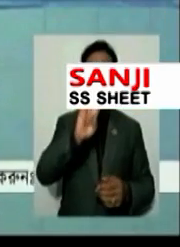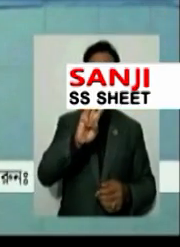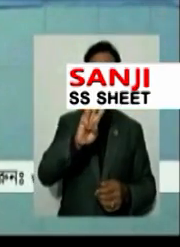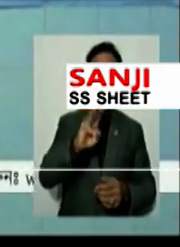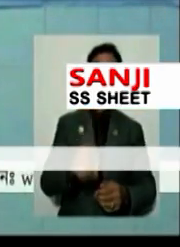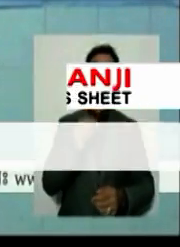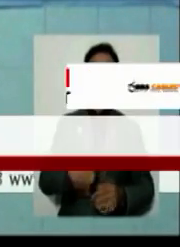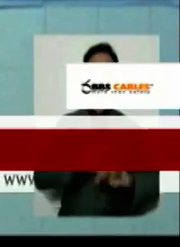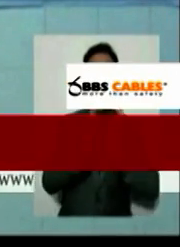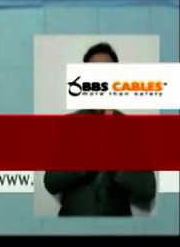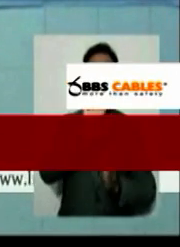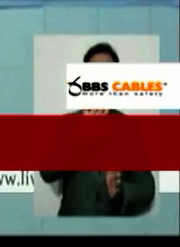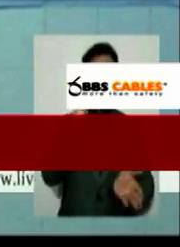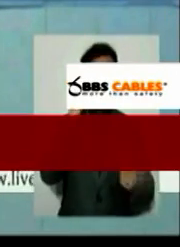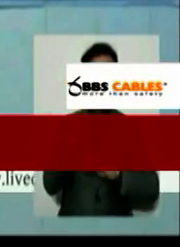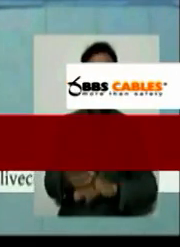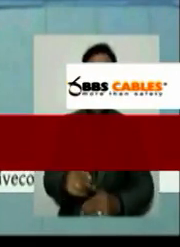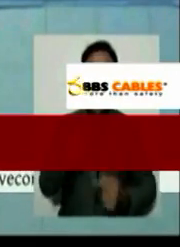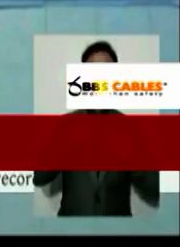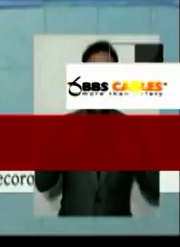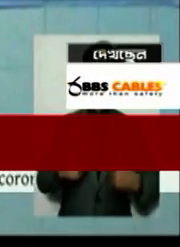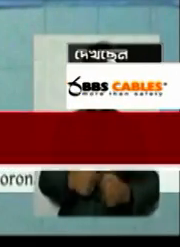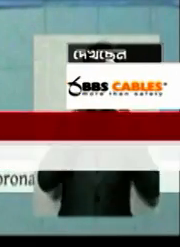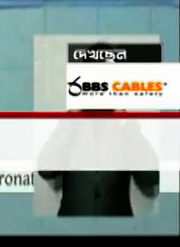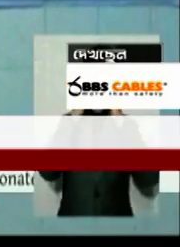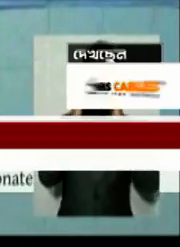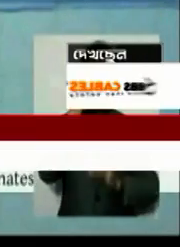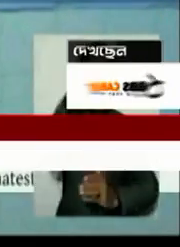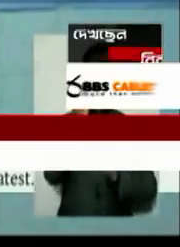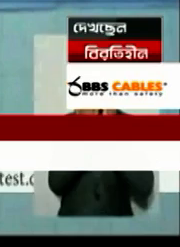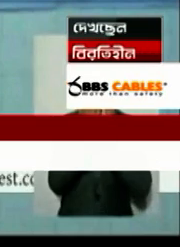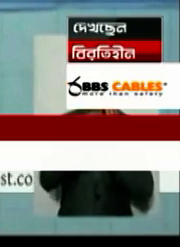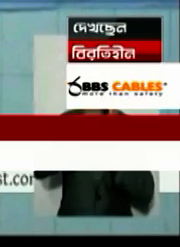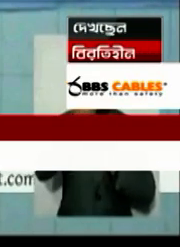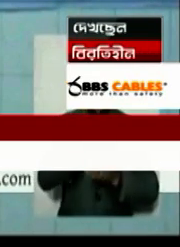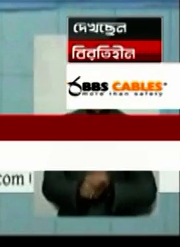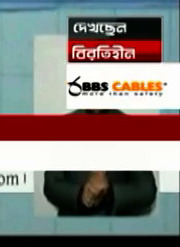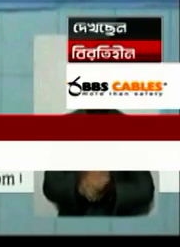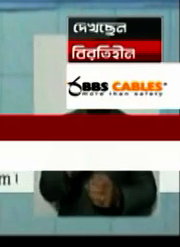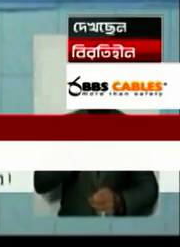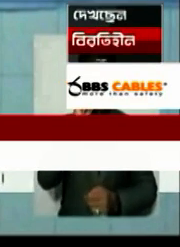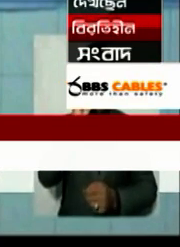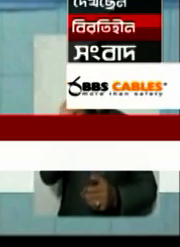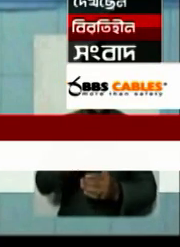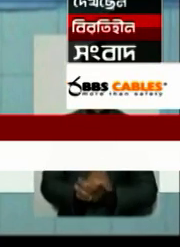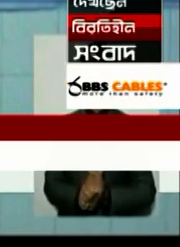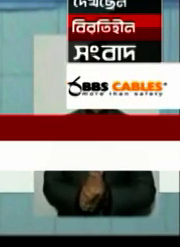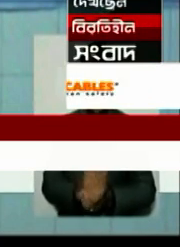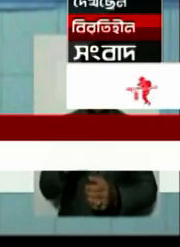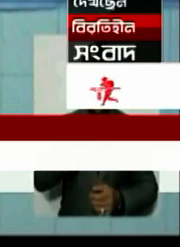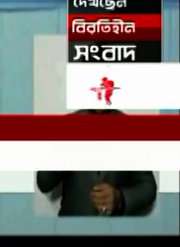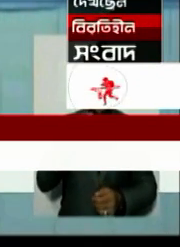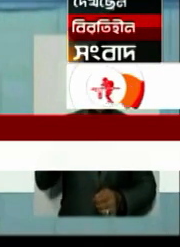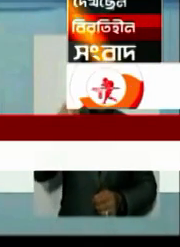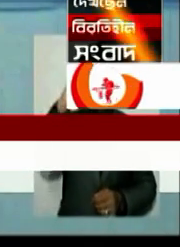এখানে বিশেষভাবে উল্লেখ করতে চাই যে আমাদের একজন সিনিয়র সাংবাদিক, তিনি মৃত্যুবরণ করেছেন কোভিড-19 আক্রান্তে, এবং আমাদের একজন পুলিশ